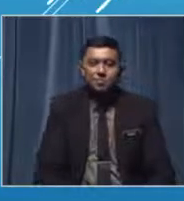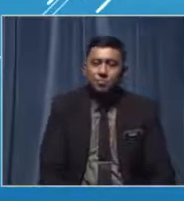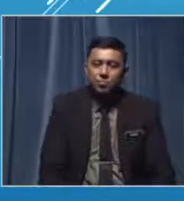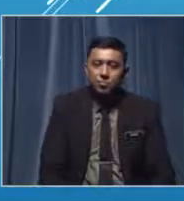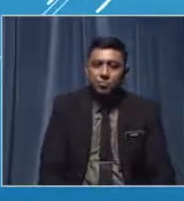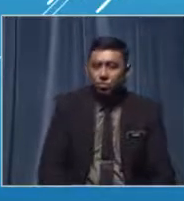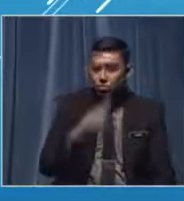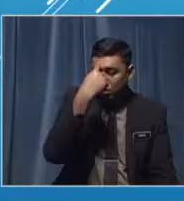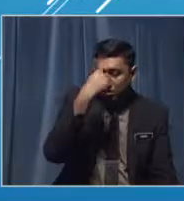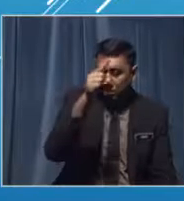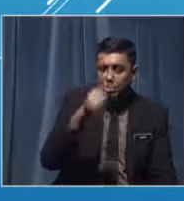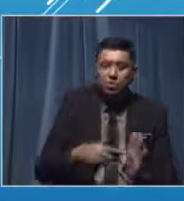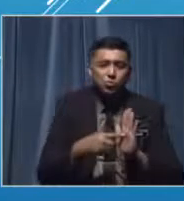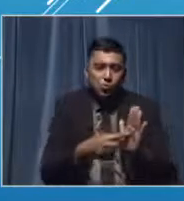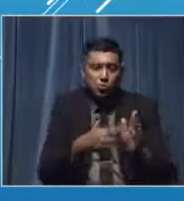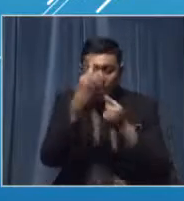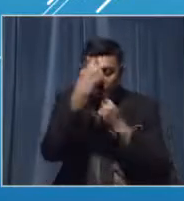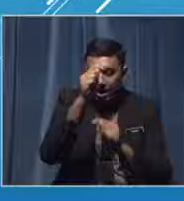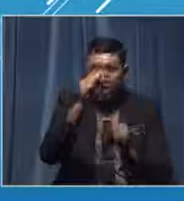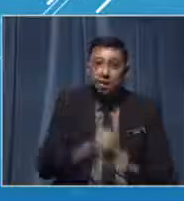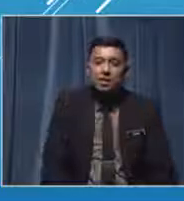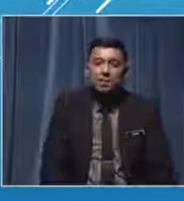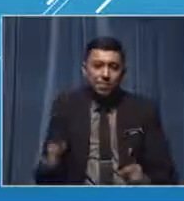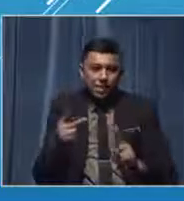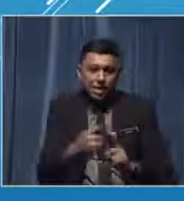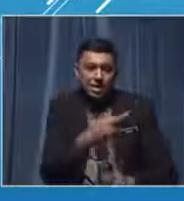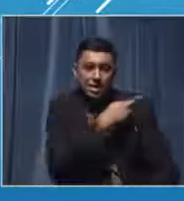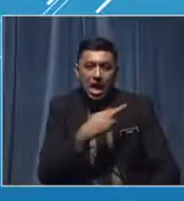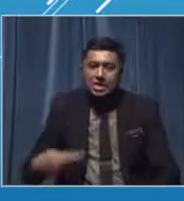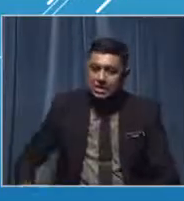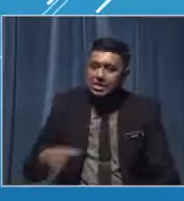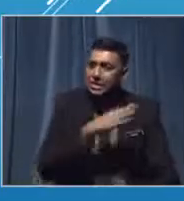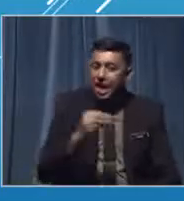Untuk menunjukkan ketaatan kita pada raja dan negara,